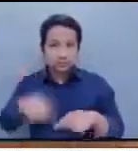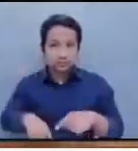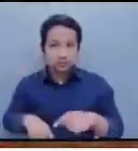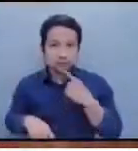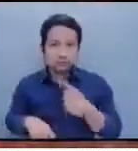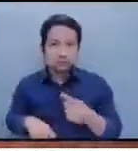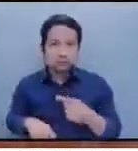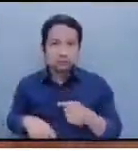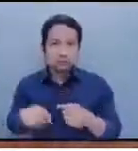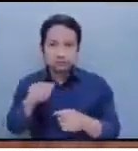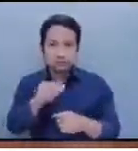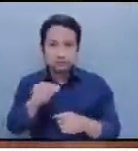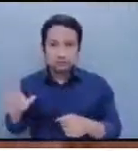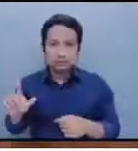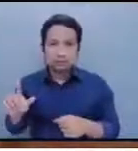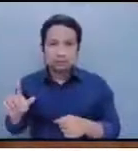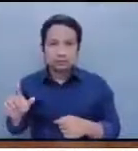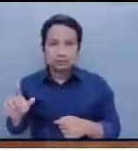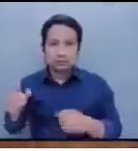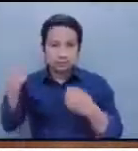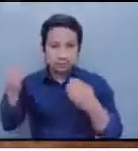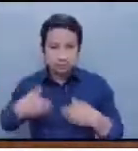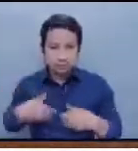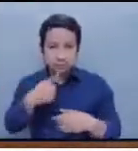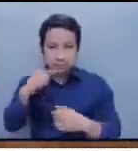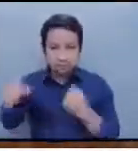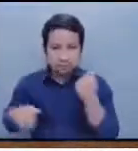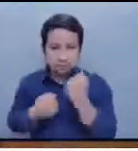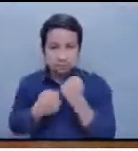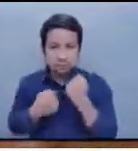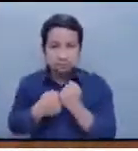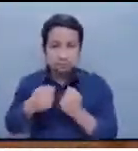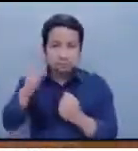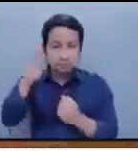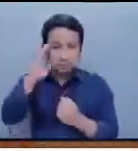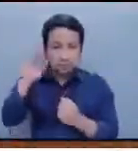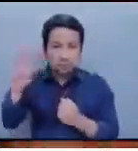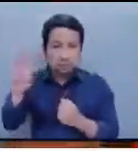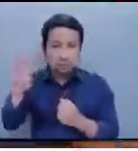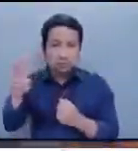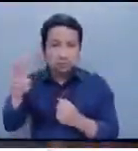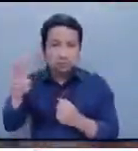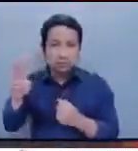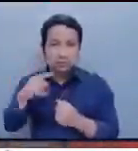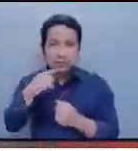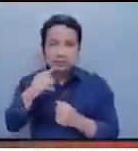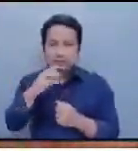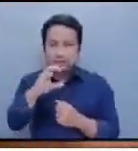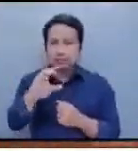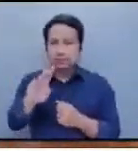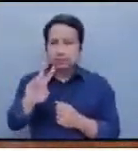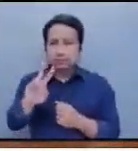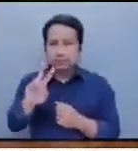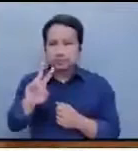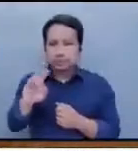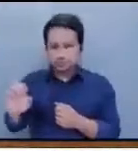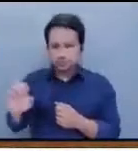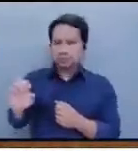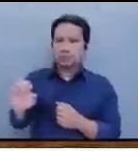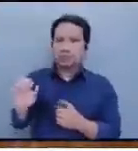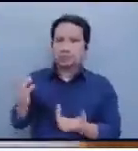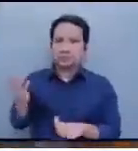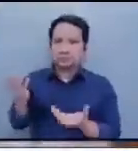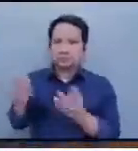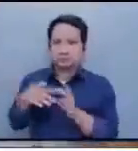nagmo-mall. Ang supporters daw ni BBM ay puro CDE. Uh-huh. So we just want to show